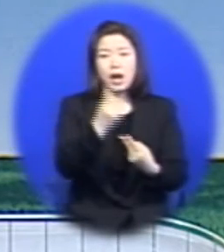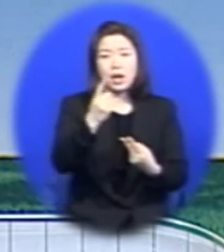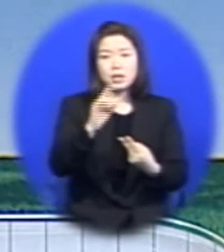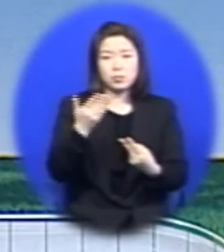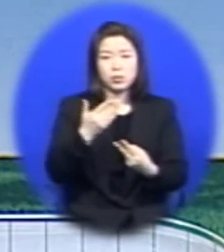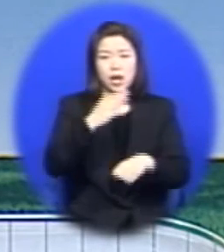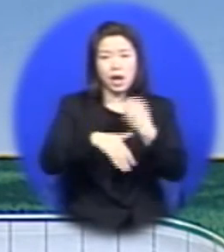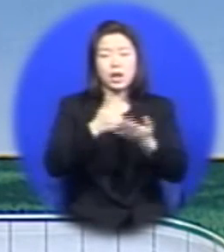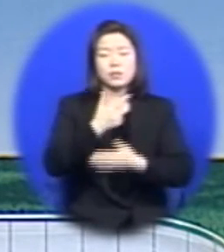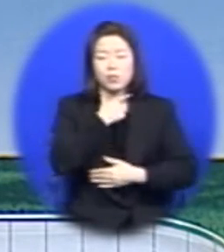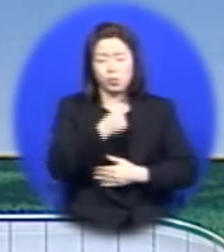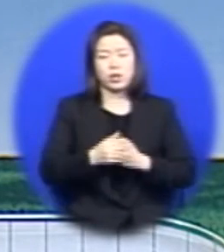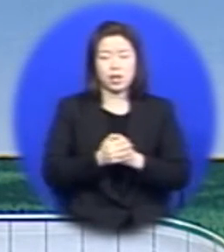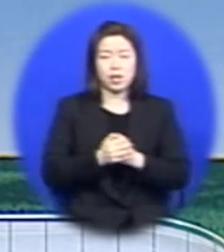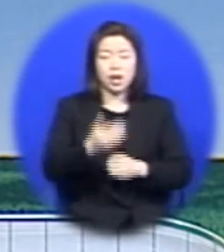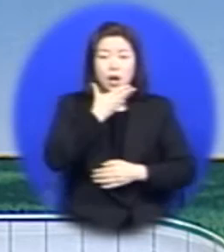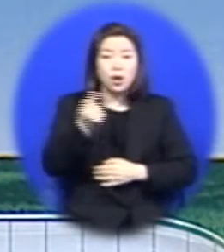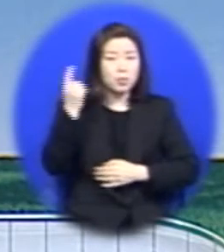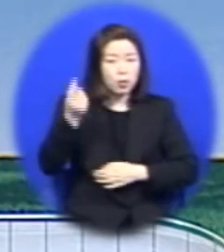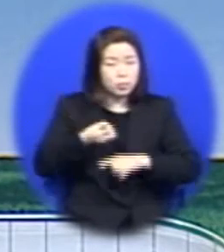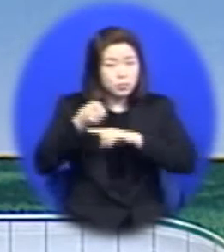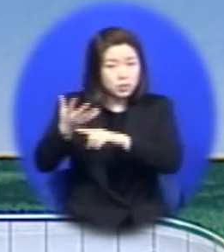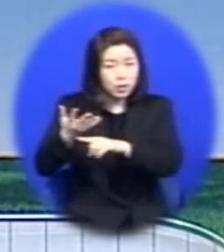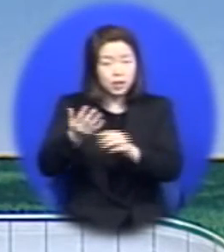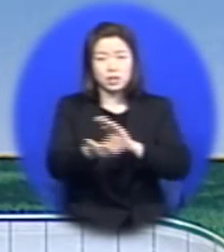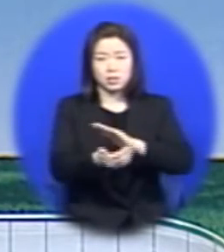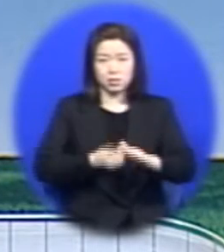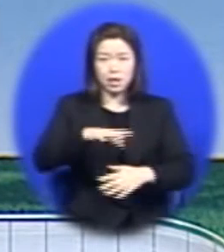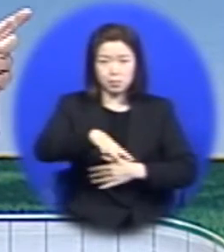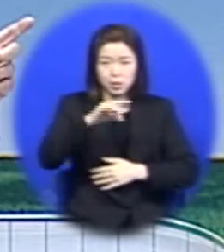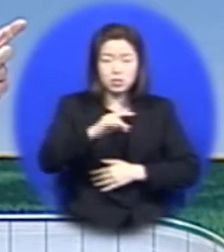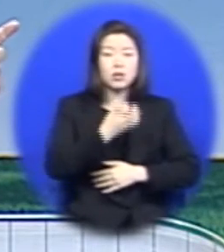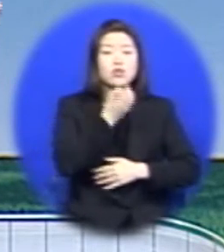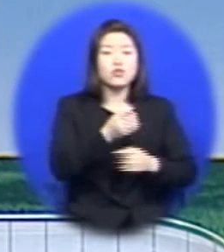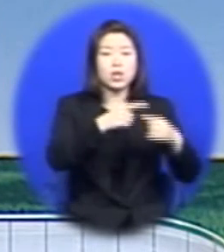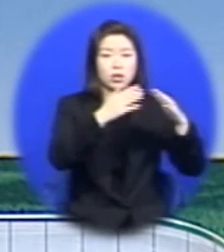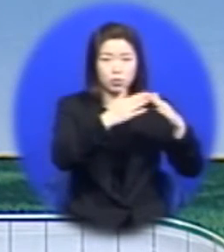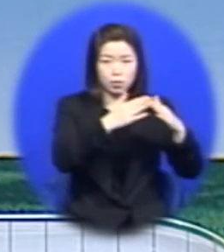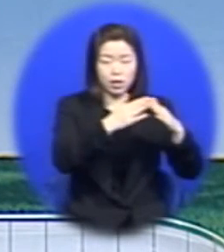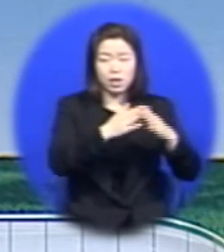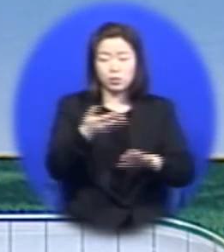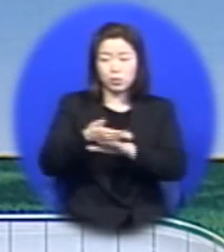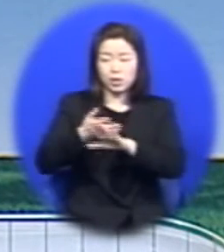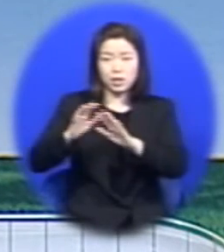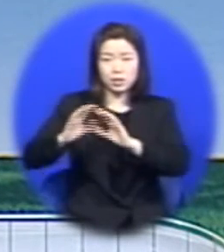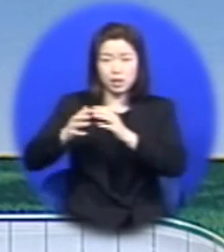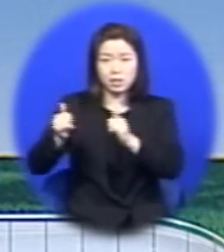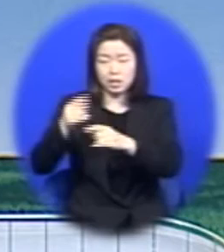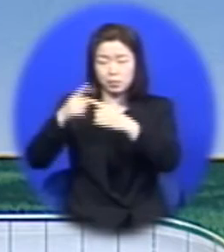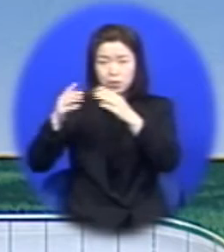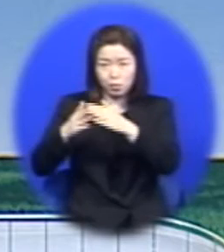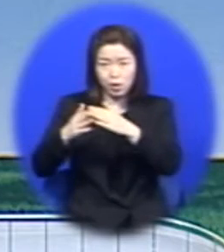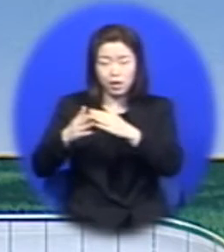거예요. 복음을 이방인들에게 더 전하기 전에 먼저 유대인 교회와 이방인 교회가